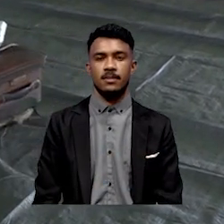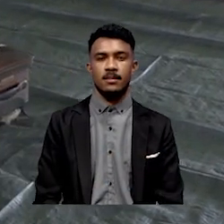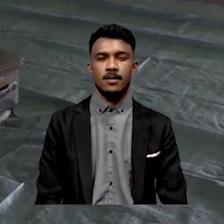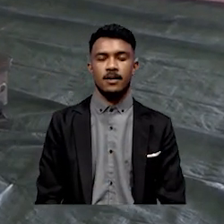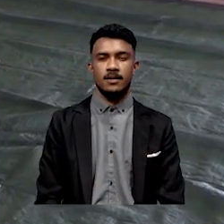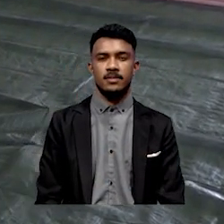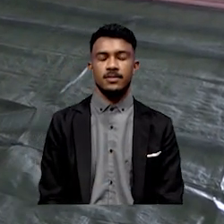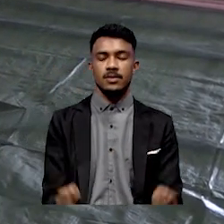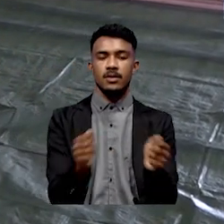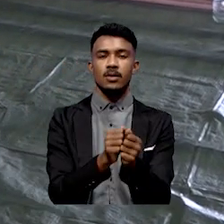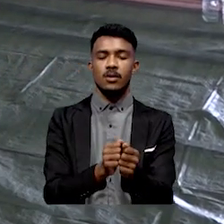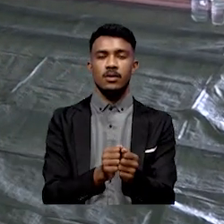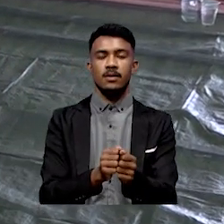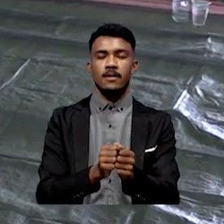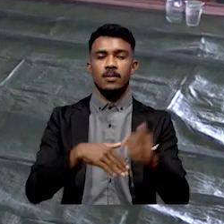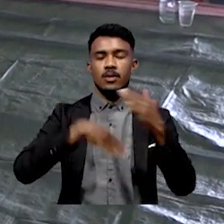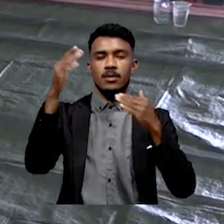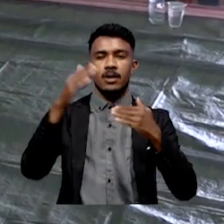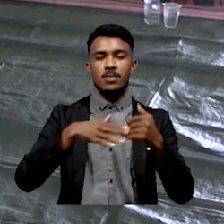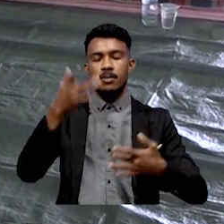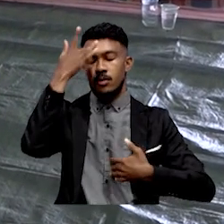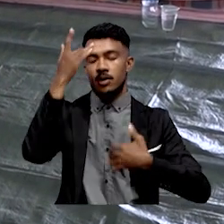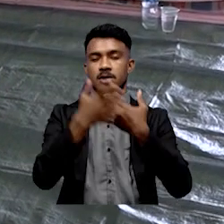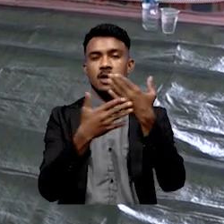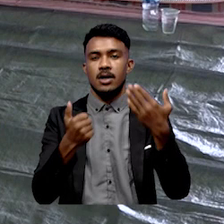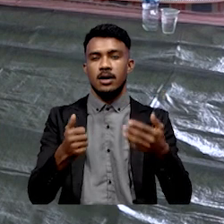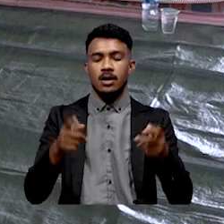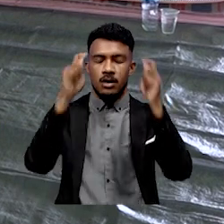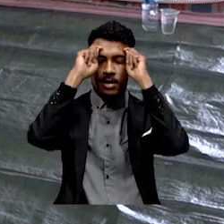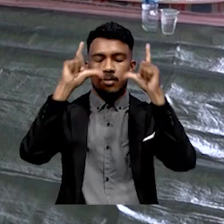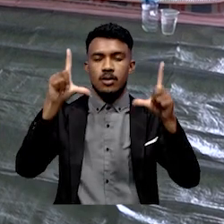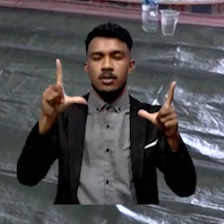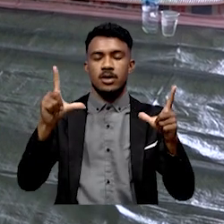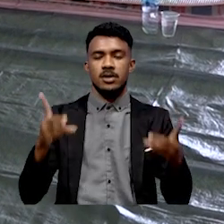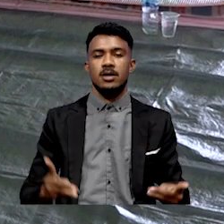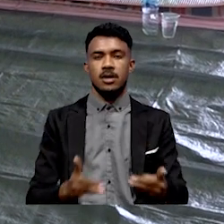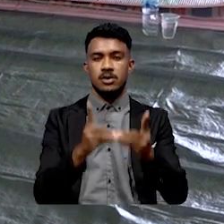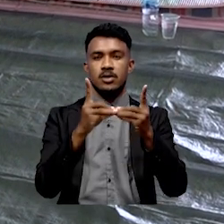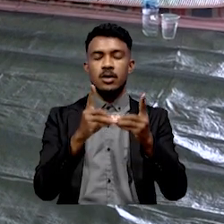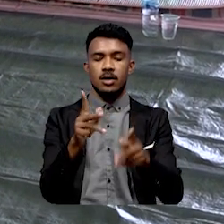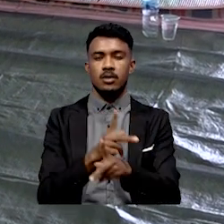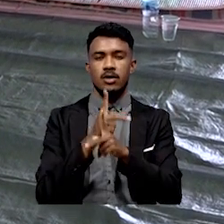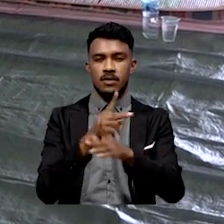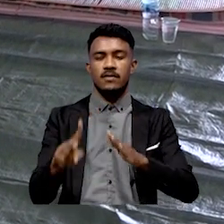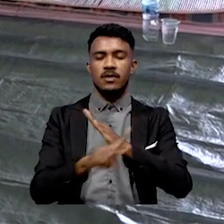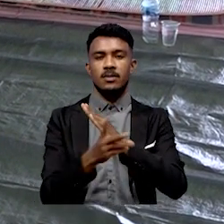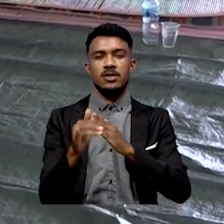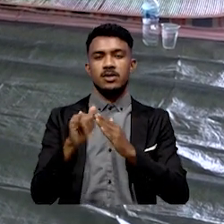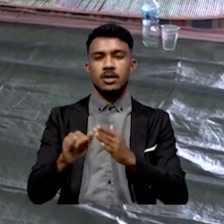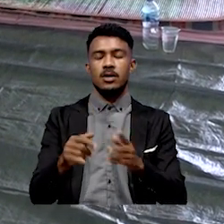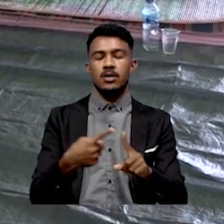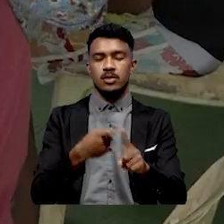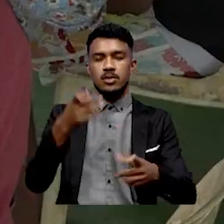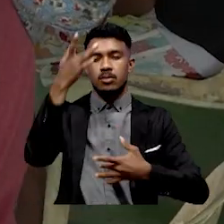Ho problema dengke ni be agora daudang Timor Leste hasoru, proteção no prevenção ba vítima sira husi moras perigoso